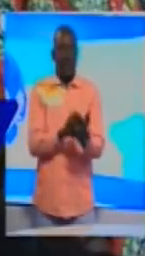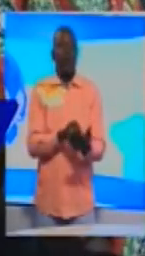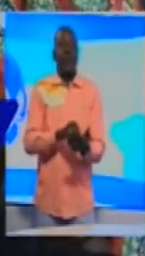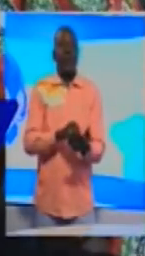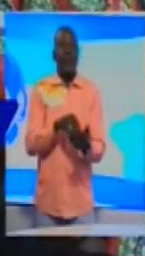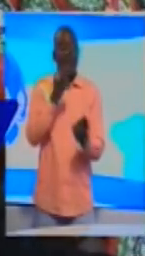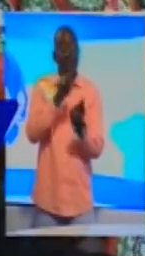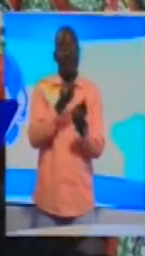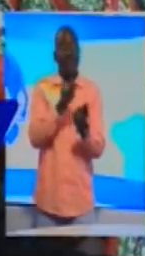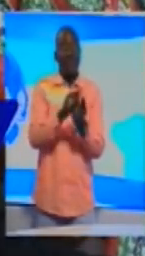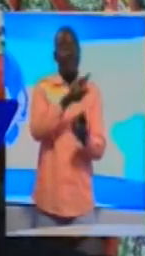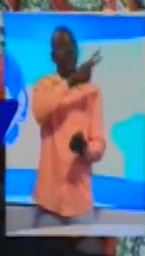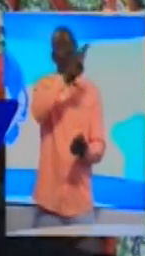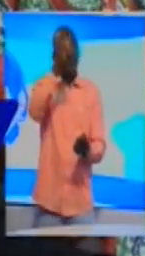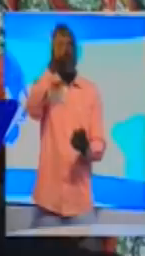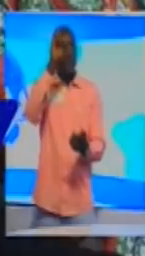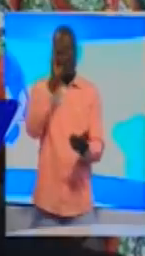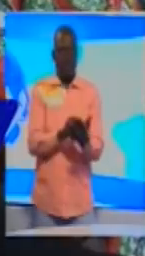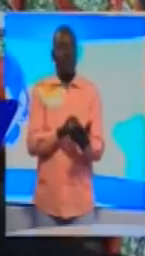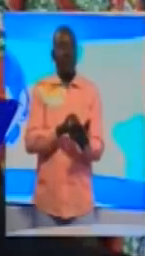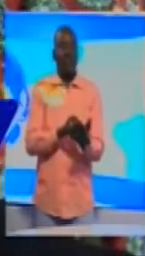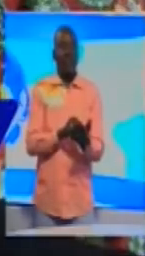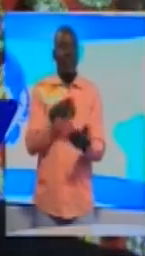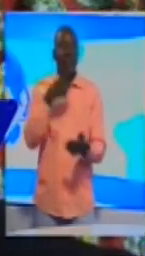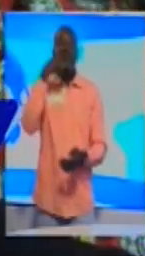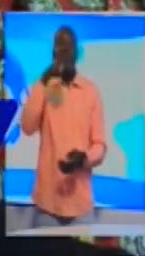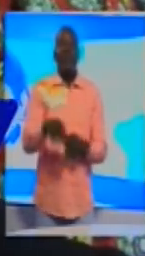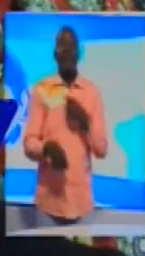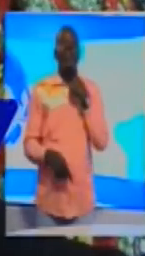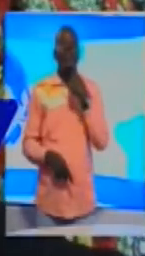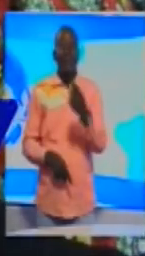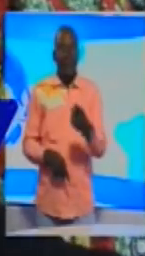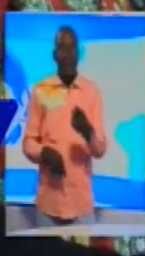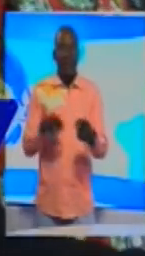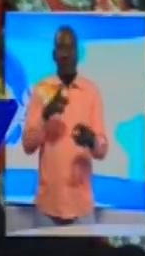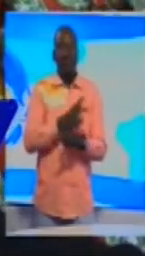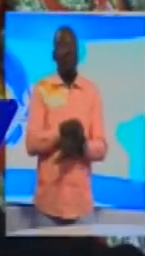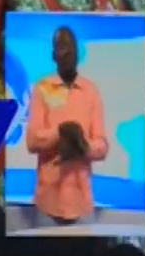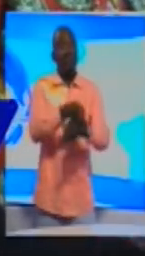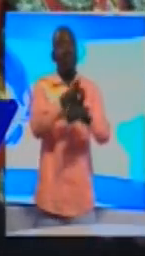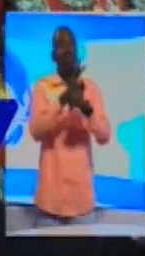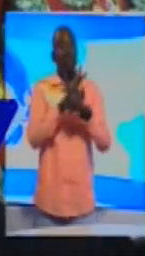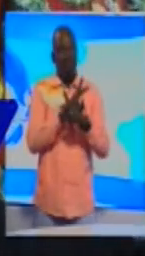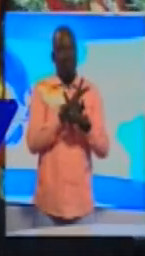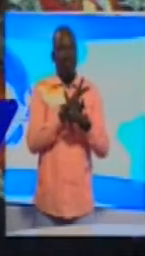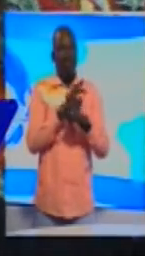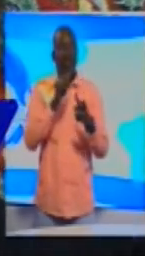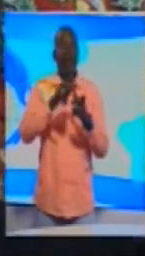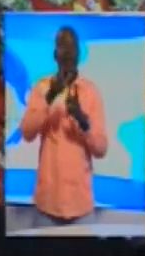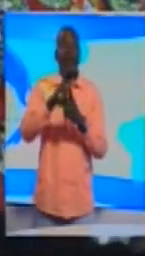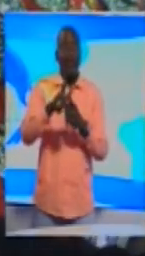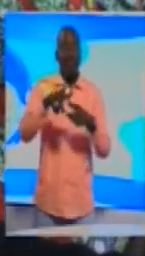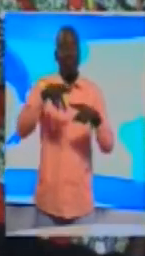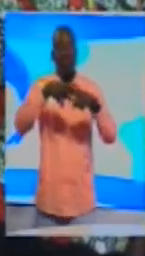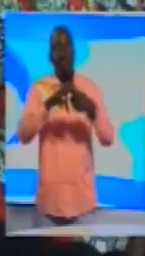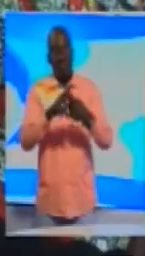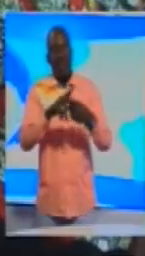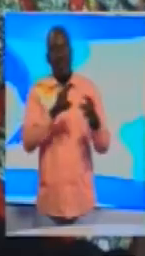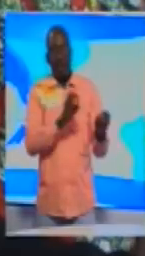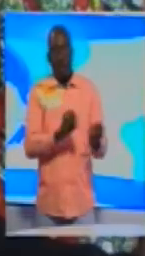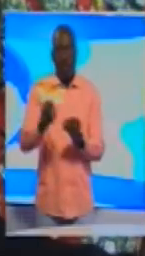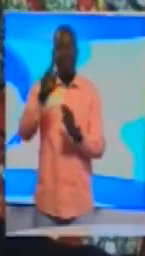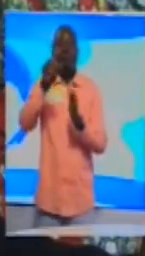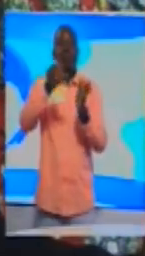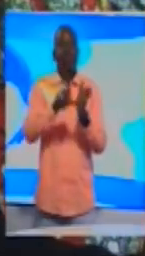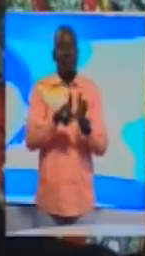250. Mais il faut dire qu'il y a le fonds de subvention que Agra a prévu. Lorsque le mécanisme sera opérationnel,